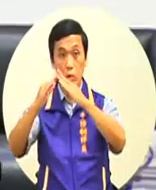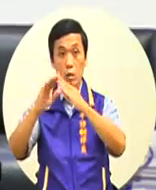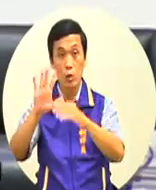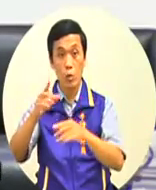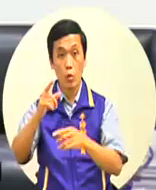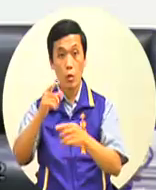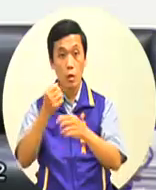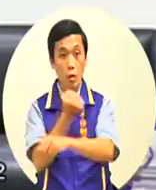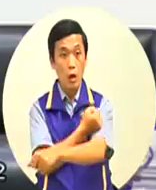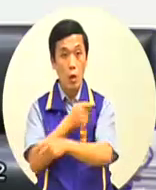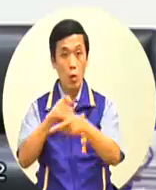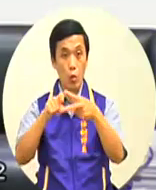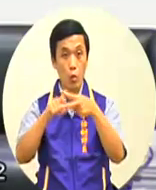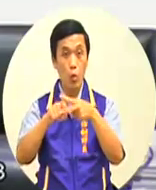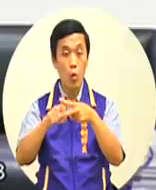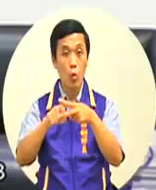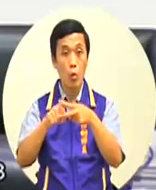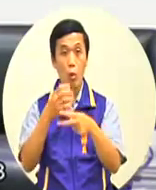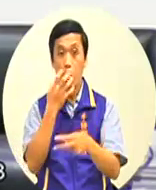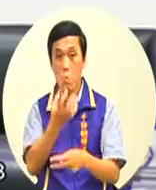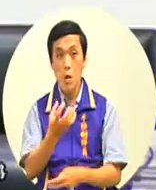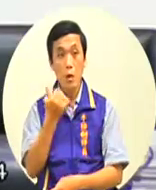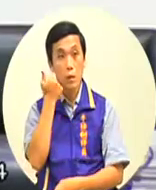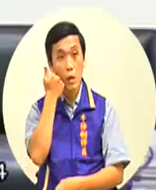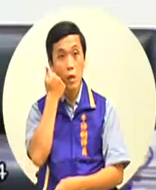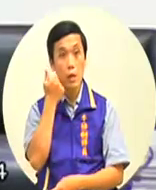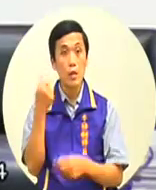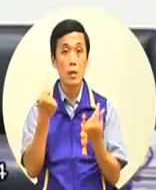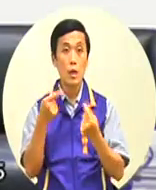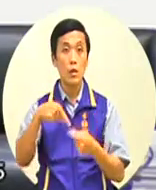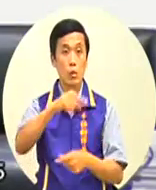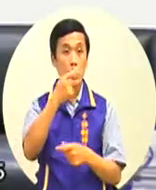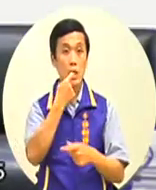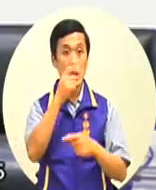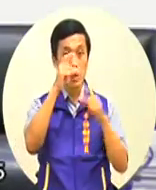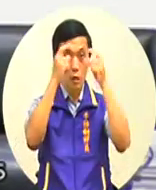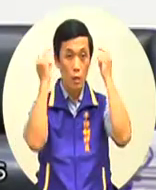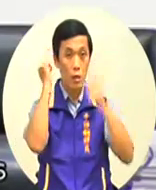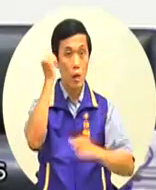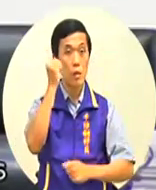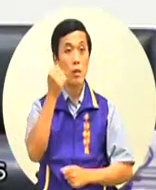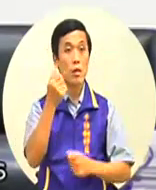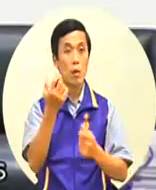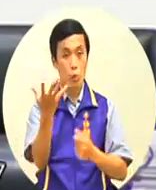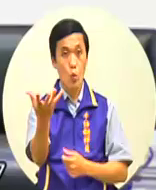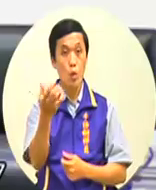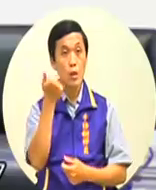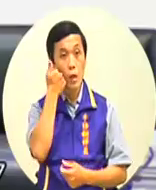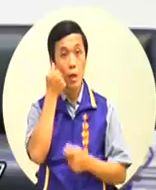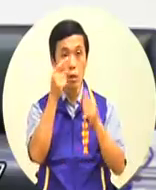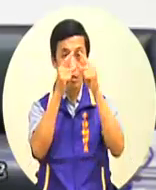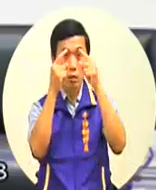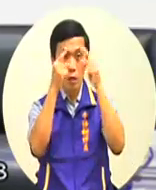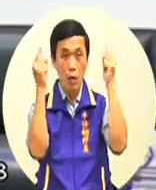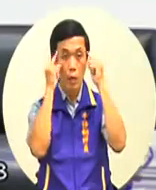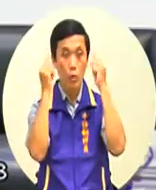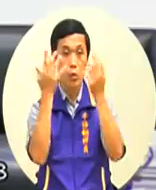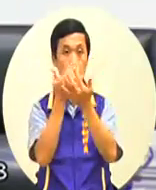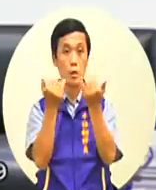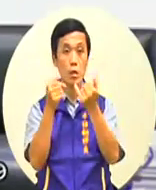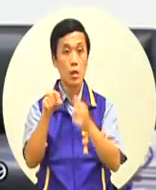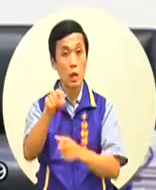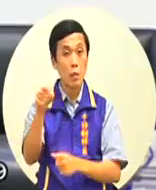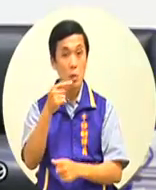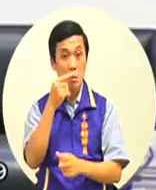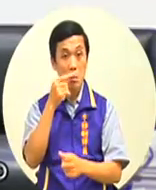害？比如说去抗议的很多都是大学生啊，或是刚入社会，那些人会受害吗？